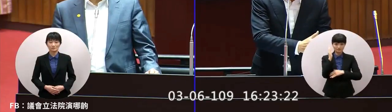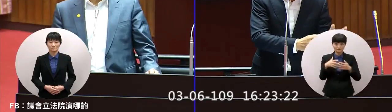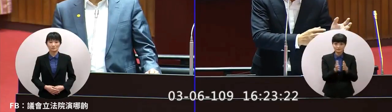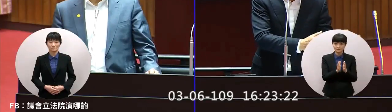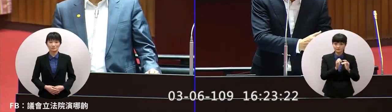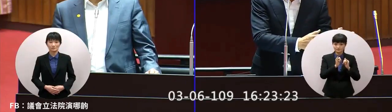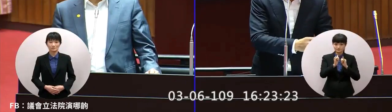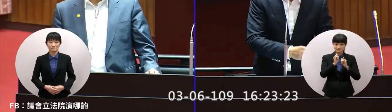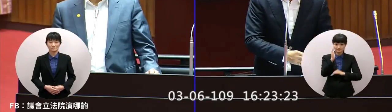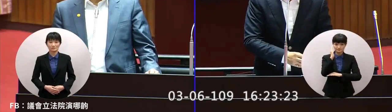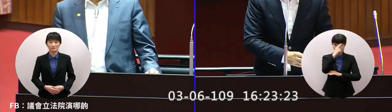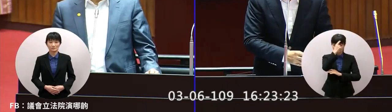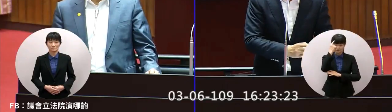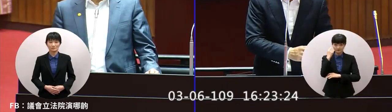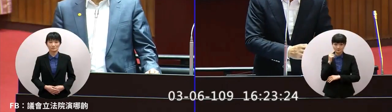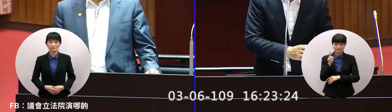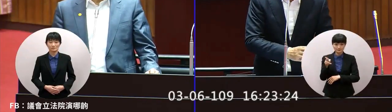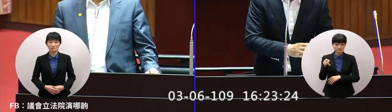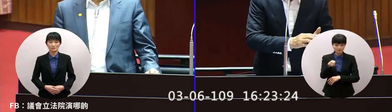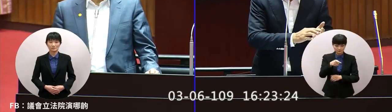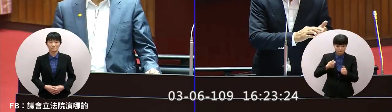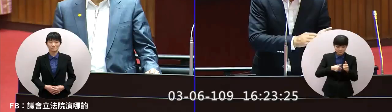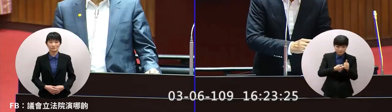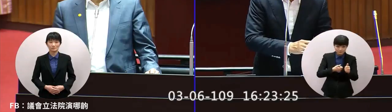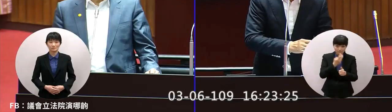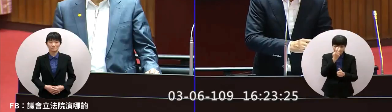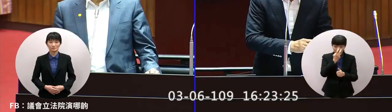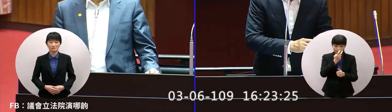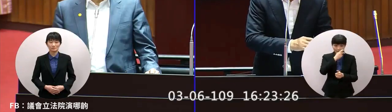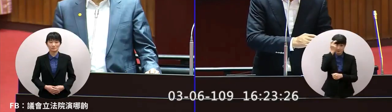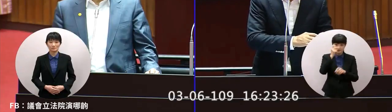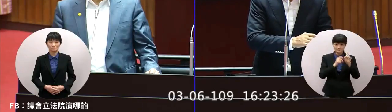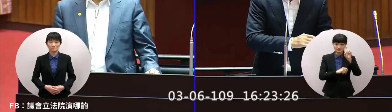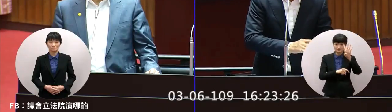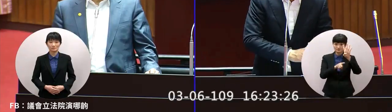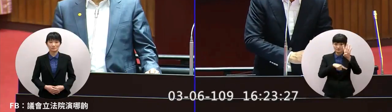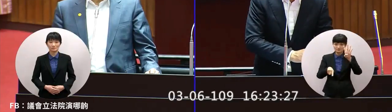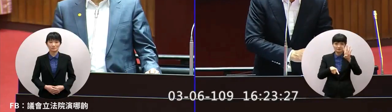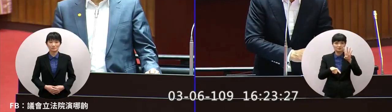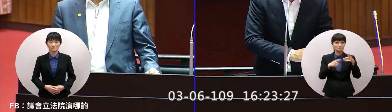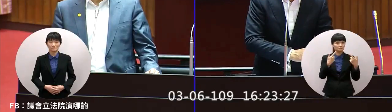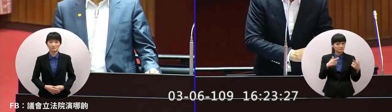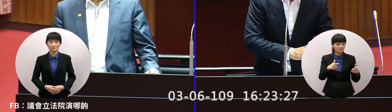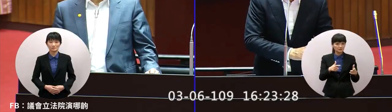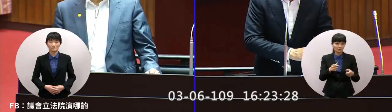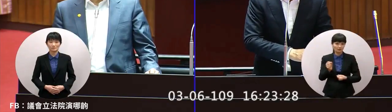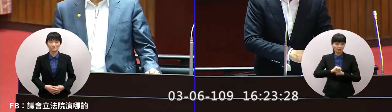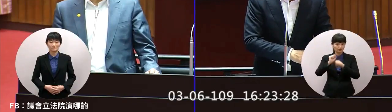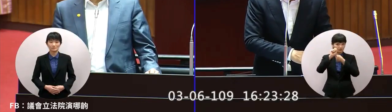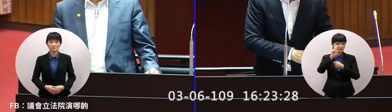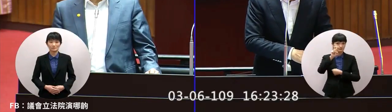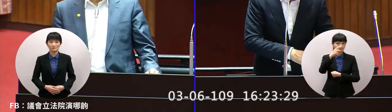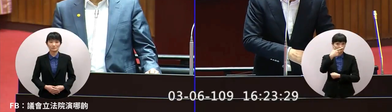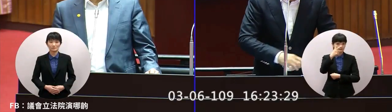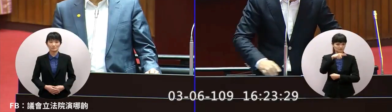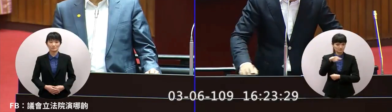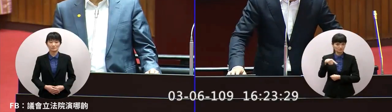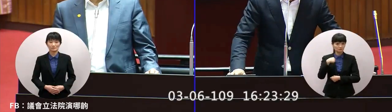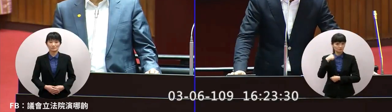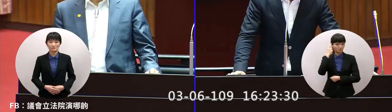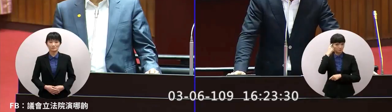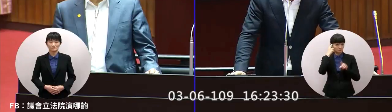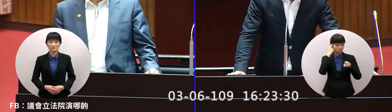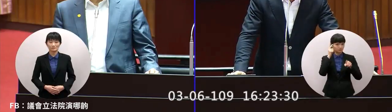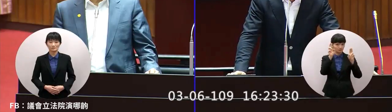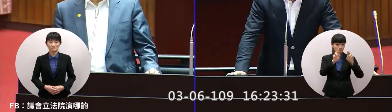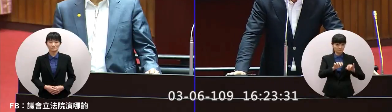做这个追踪，做了解，啊，结果唔是14个，煞变成26个。所以这个系统是不是有赶快